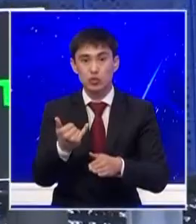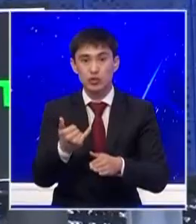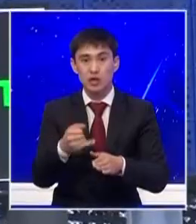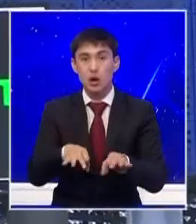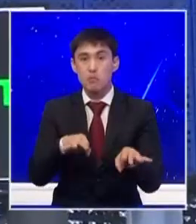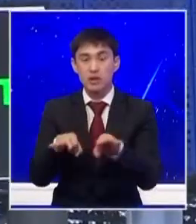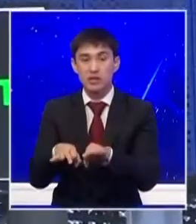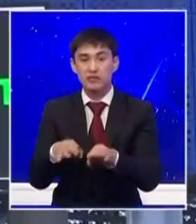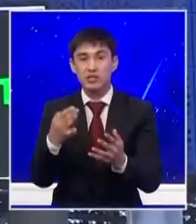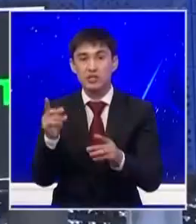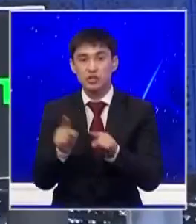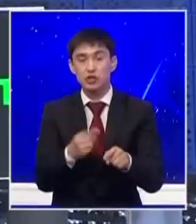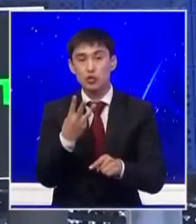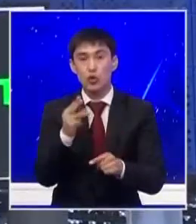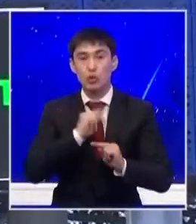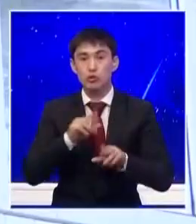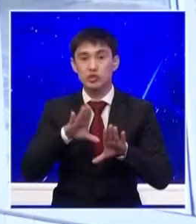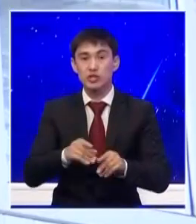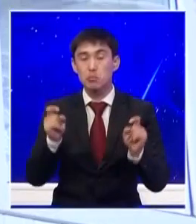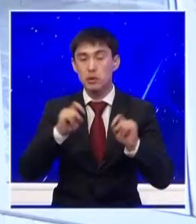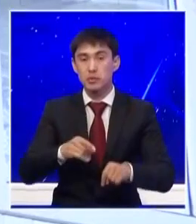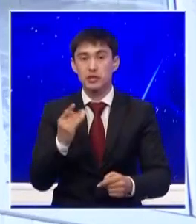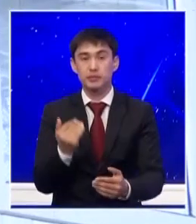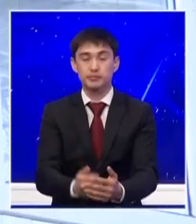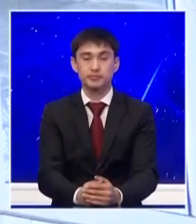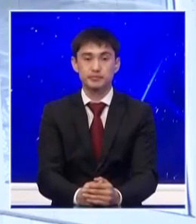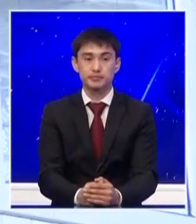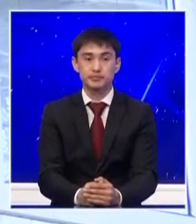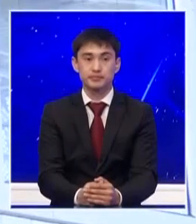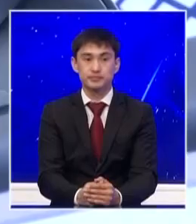мигрантов в течение трех рабочих дней со дня их прибытия